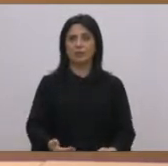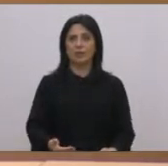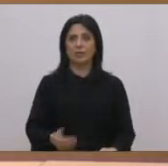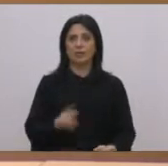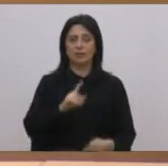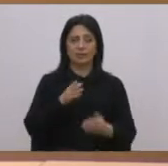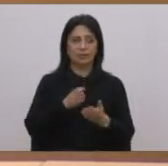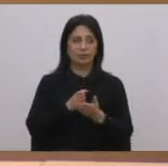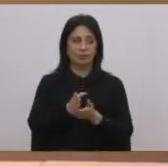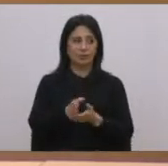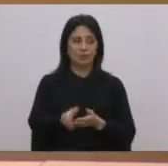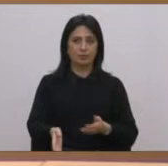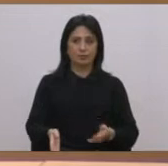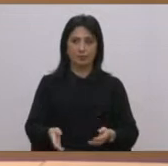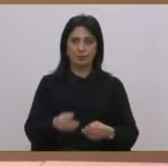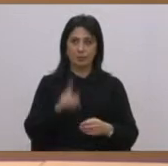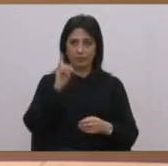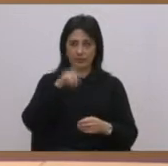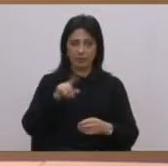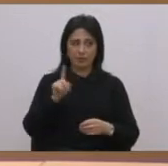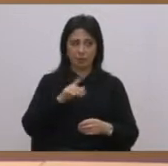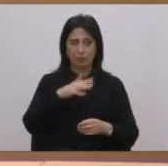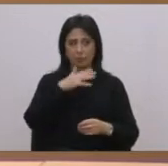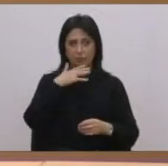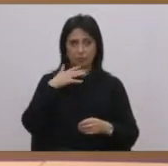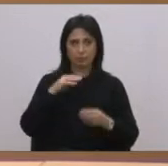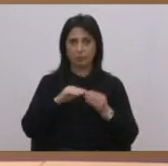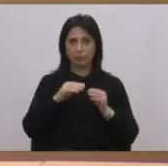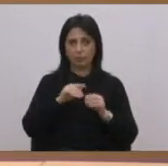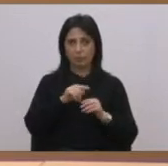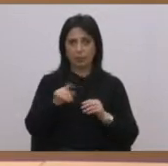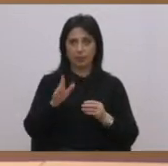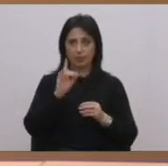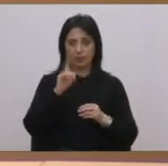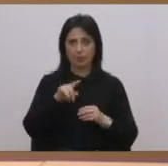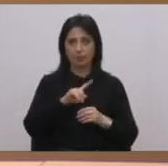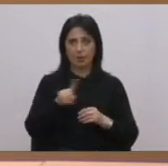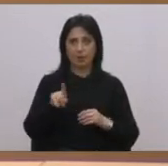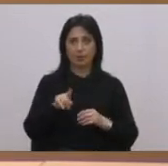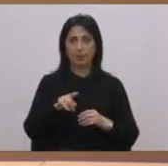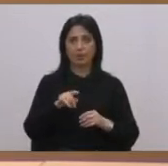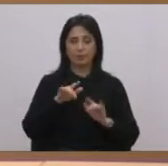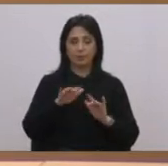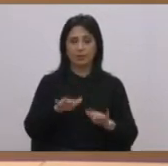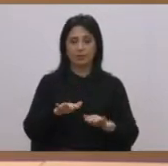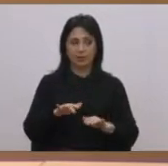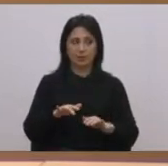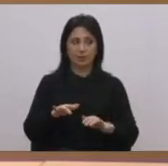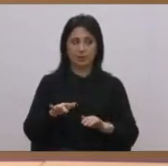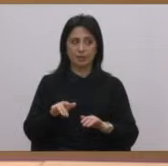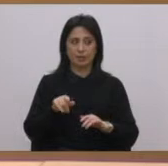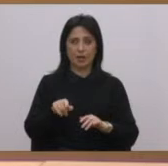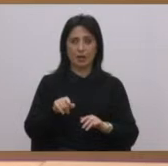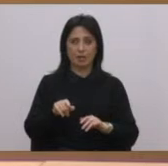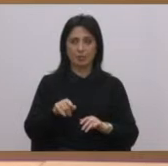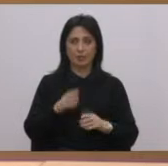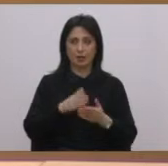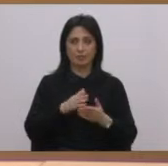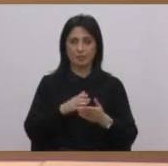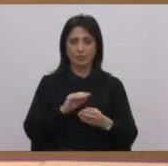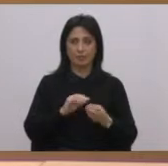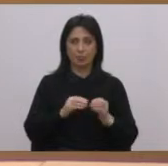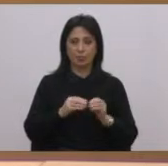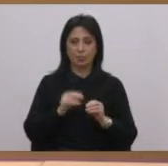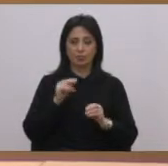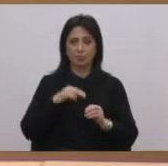პროექტის მიმართულებით. ვიცით, რომ ბევრი გამოწვევები არსებობს, მაგრამ მიმდინარეობს ამ არსებულ